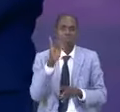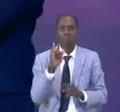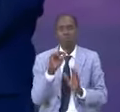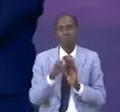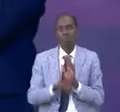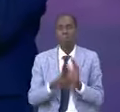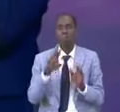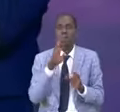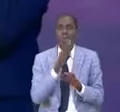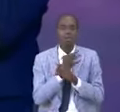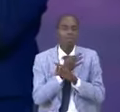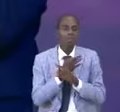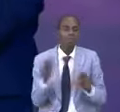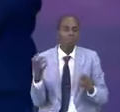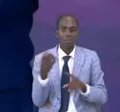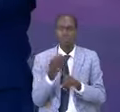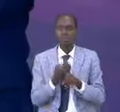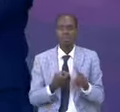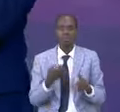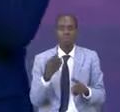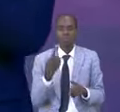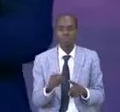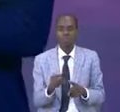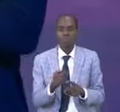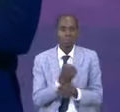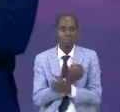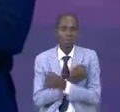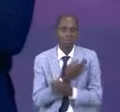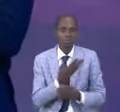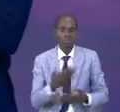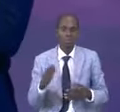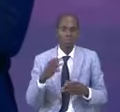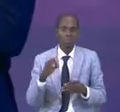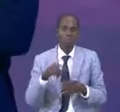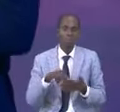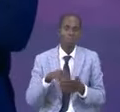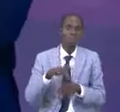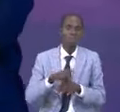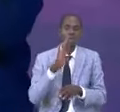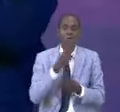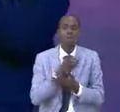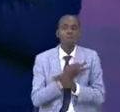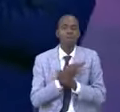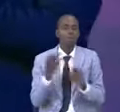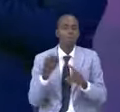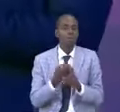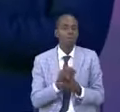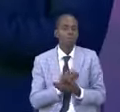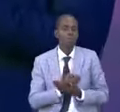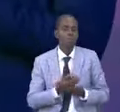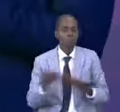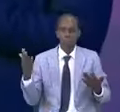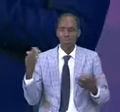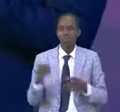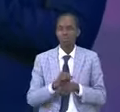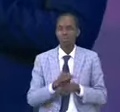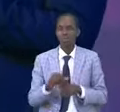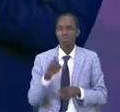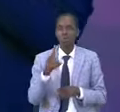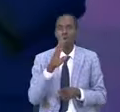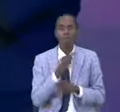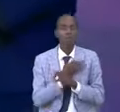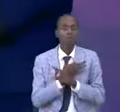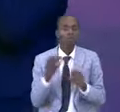de toutes de tout tout gaspillage ils sont libres de la méchanceté parce que